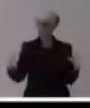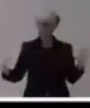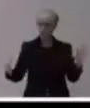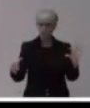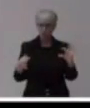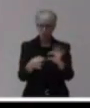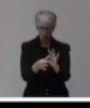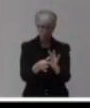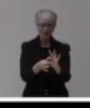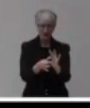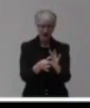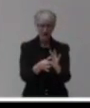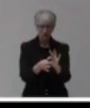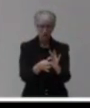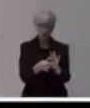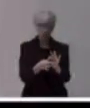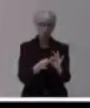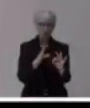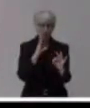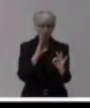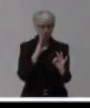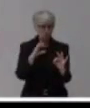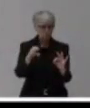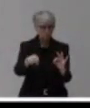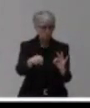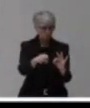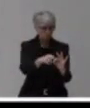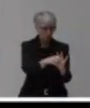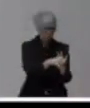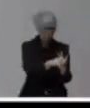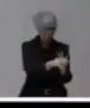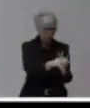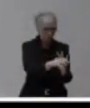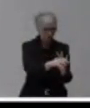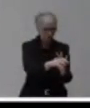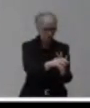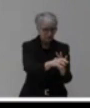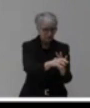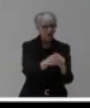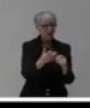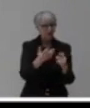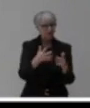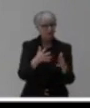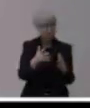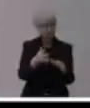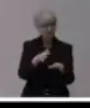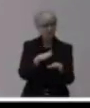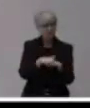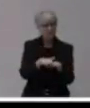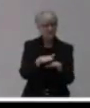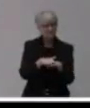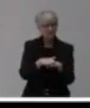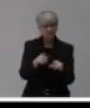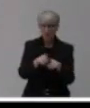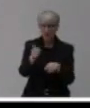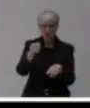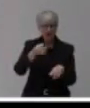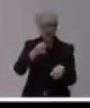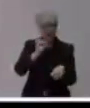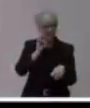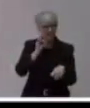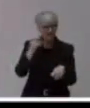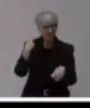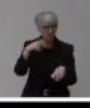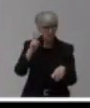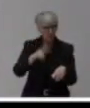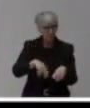Collegato ai consultori come attività diversa dalla fondazione, abbiamo fatto delle esperienze di Alzheimer Café nel 2014 nel